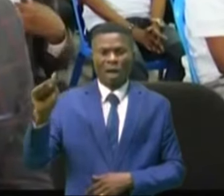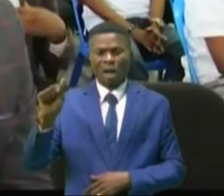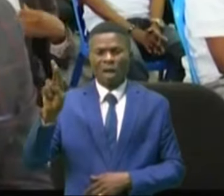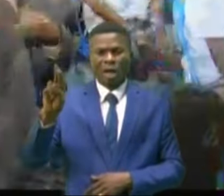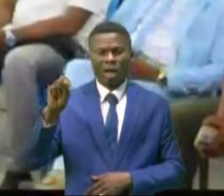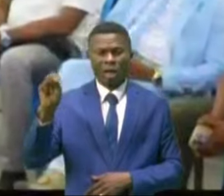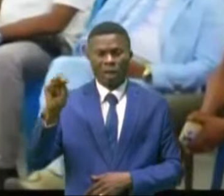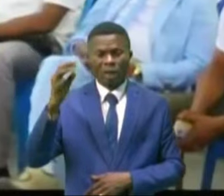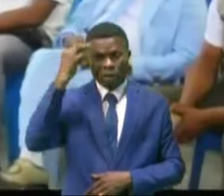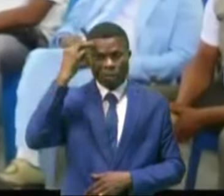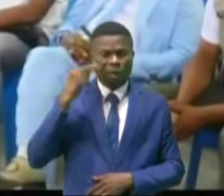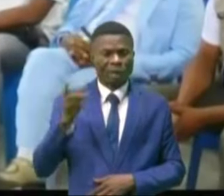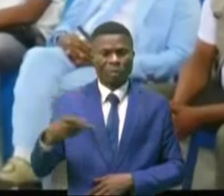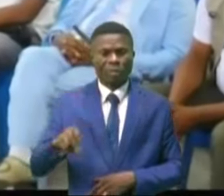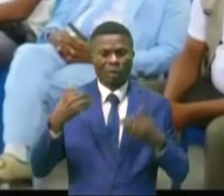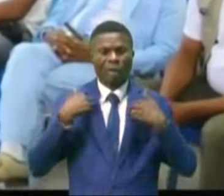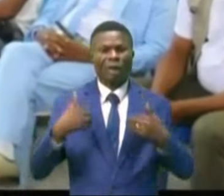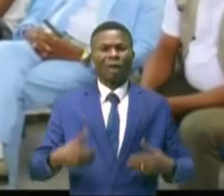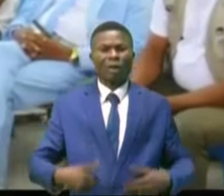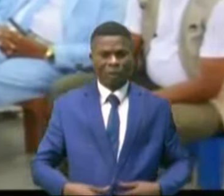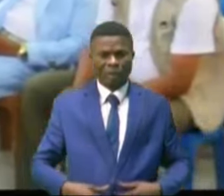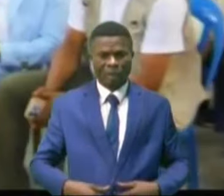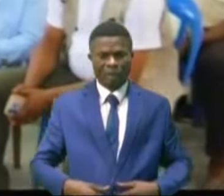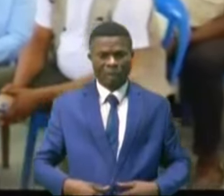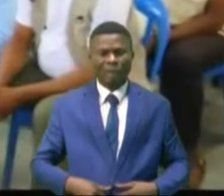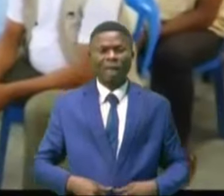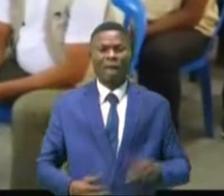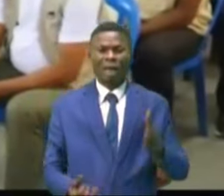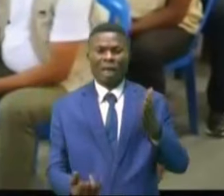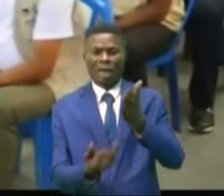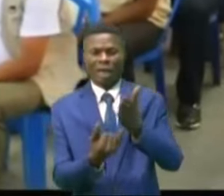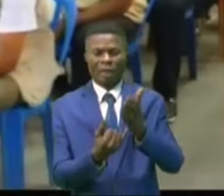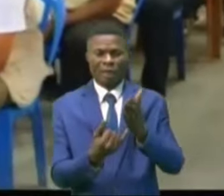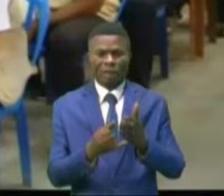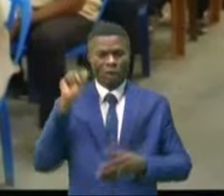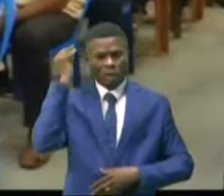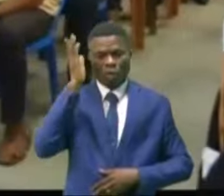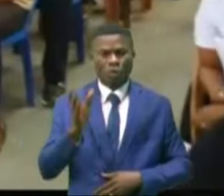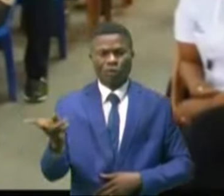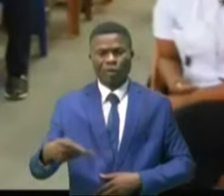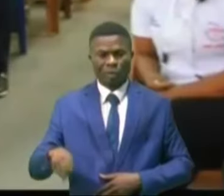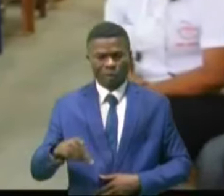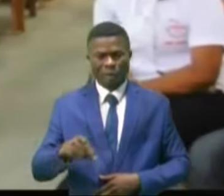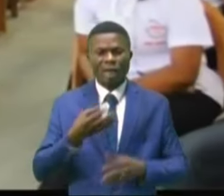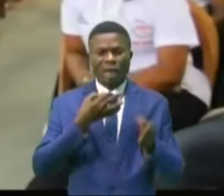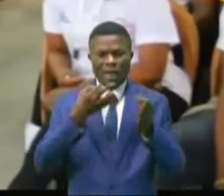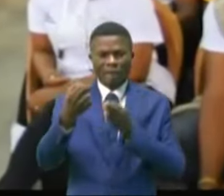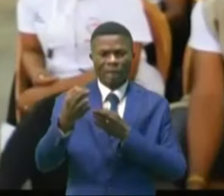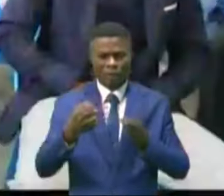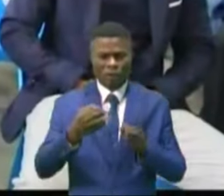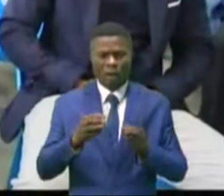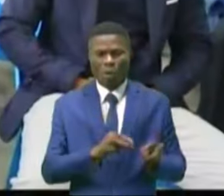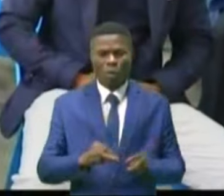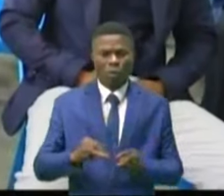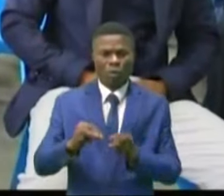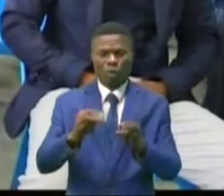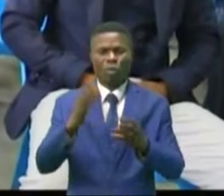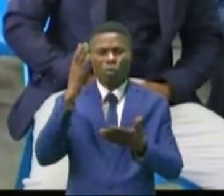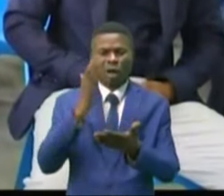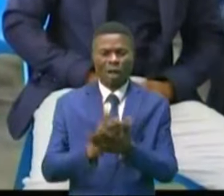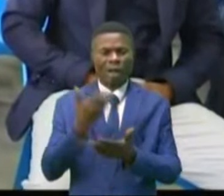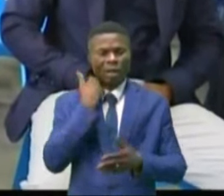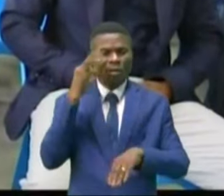ministre provincial de la Santé, qui fait l'intérim du gouverneur de province, donne les stratégies de lutte contre